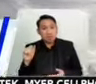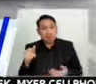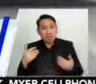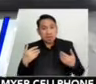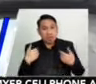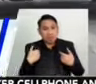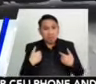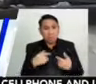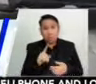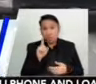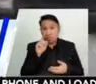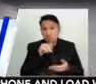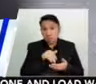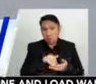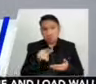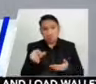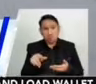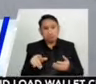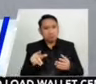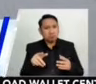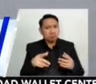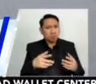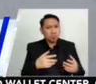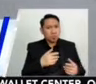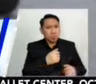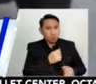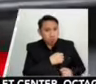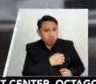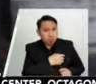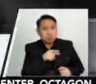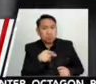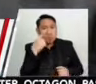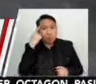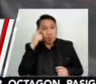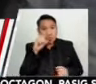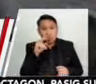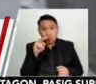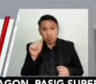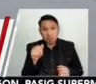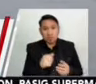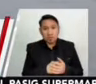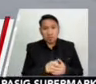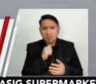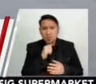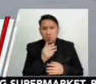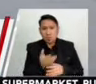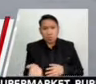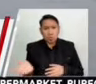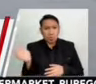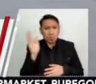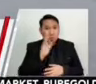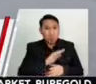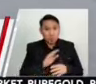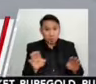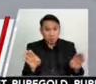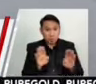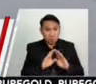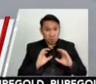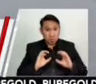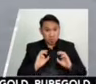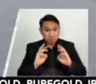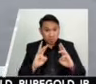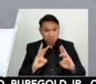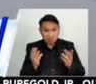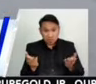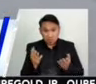mga enforcers para sa Sona. Ayon sa MMDA, hindi naman daw buong araw na sarado ang Commonwealth Avenue dito sa Quezon City